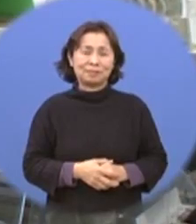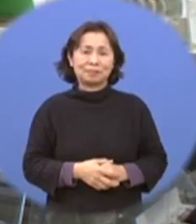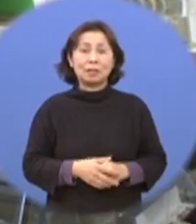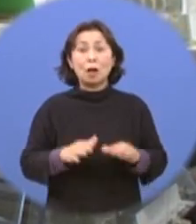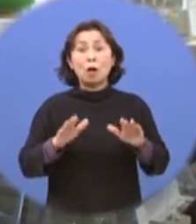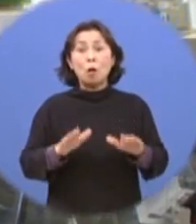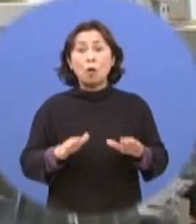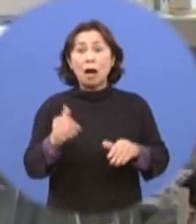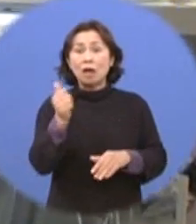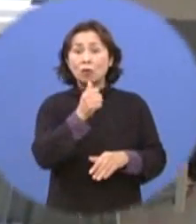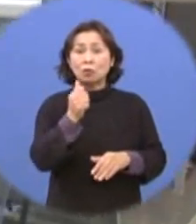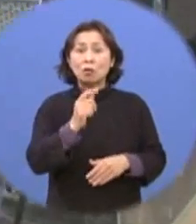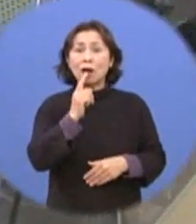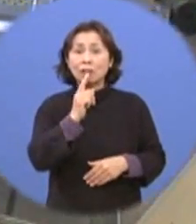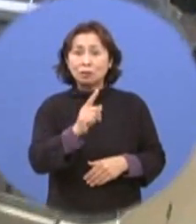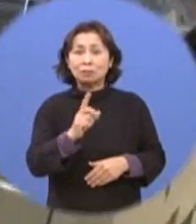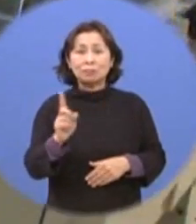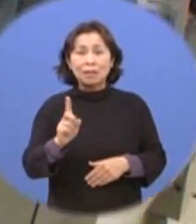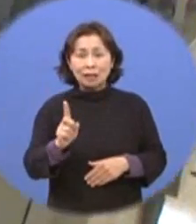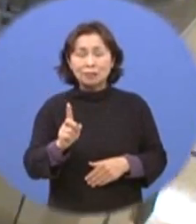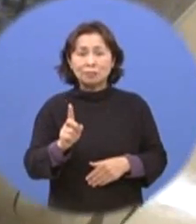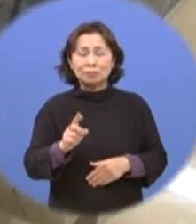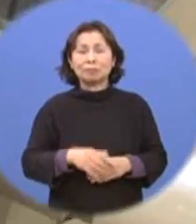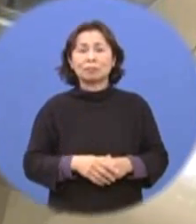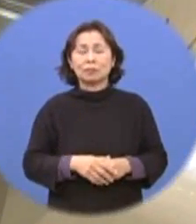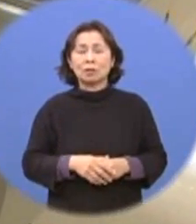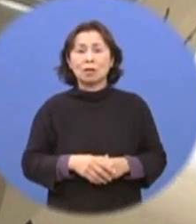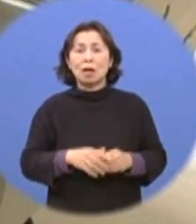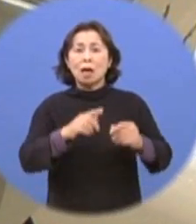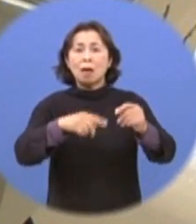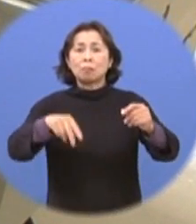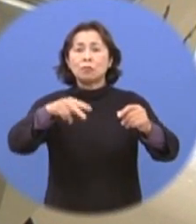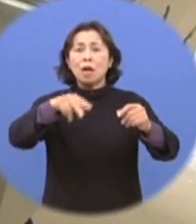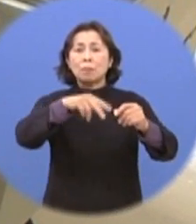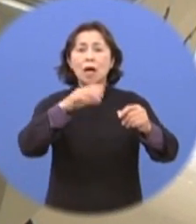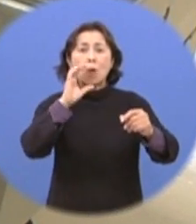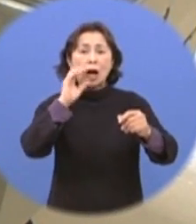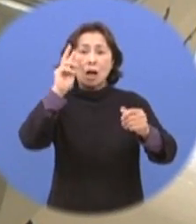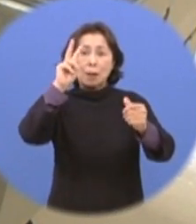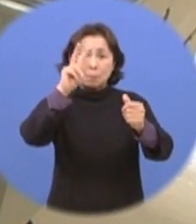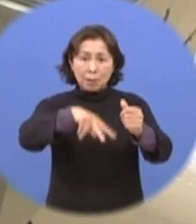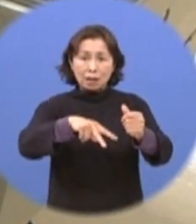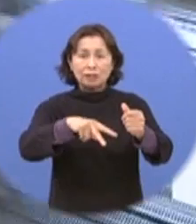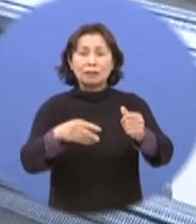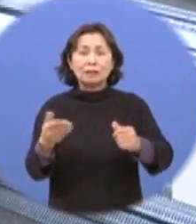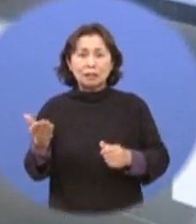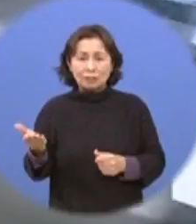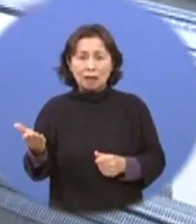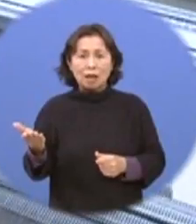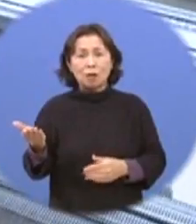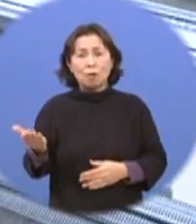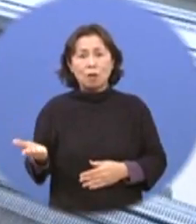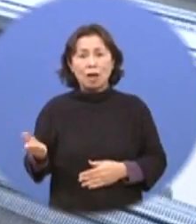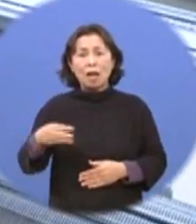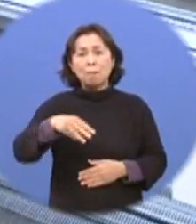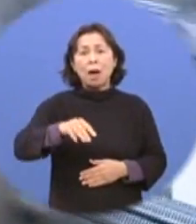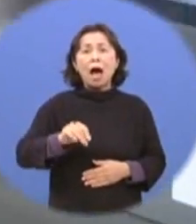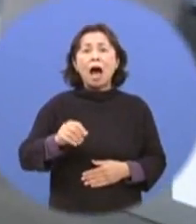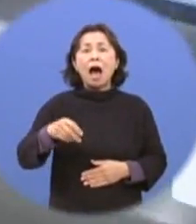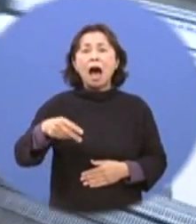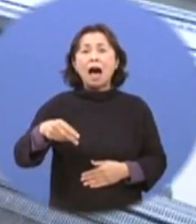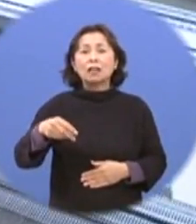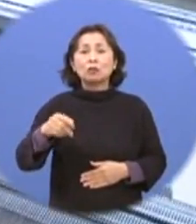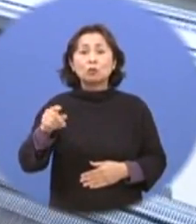今回ご紹介するのがプレミア和歌山に院展されたホールガーメント横編機まっ初 xs